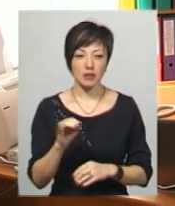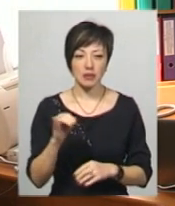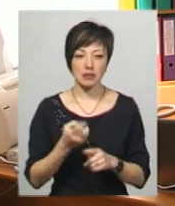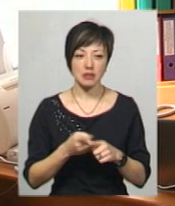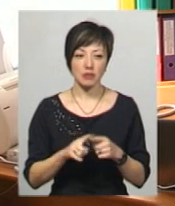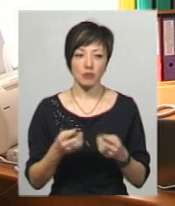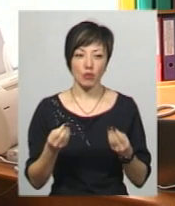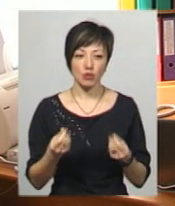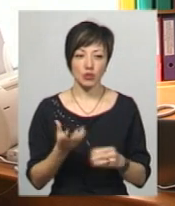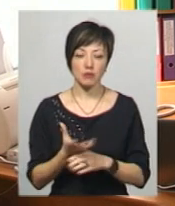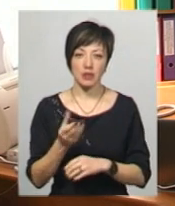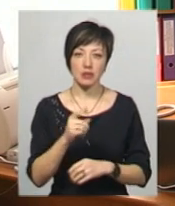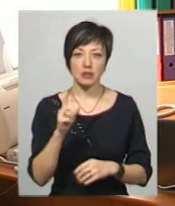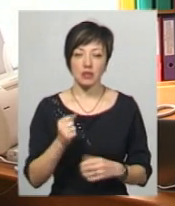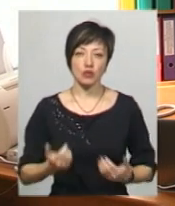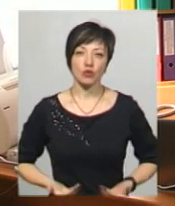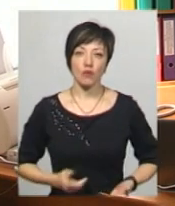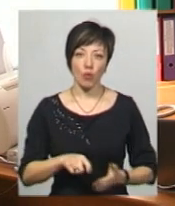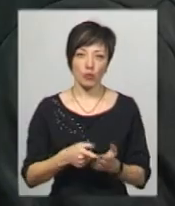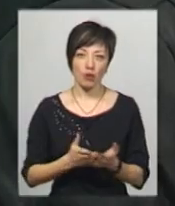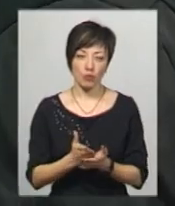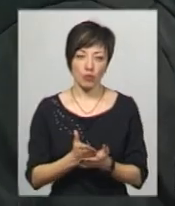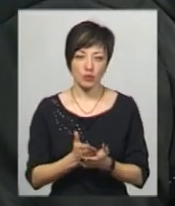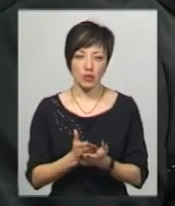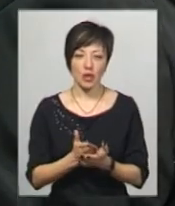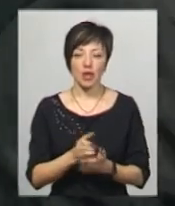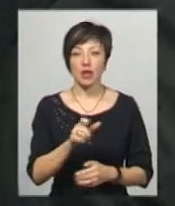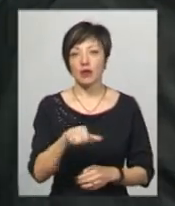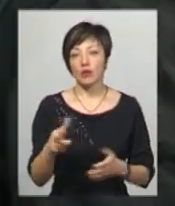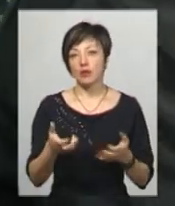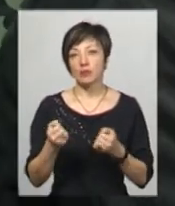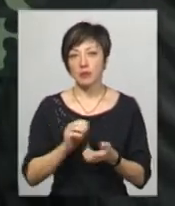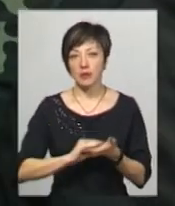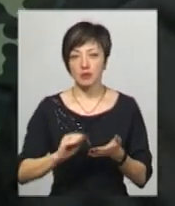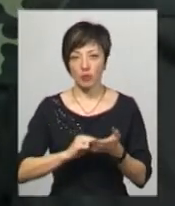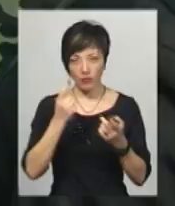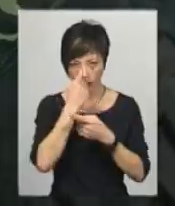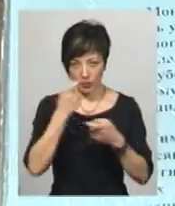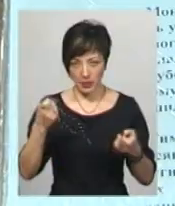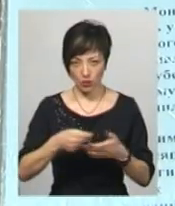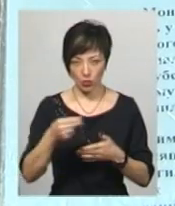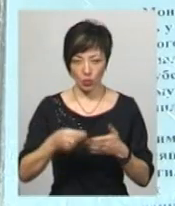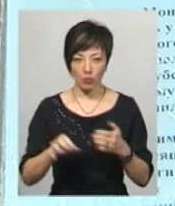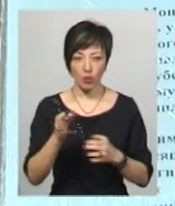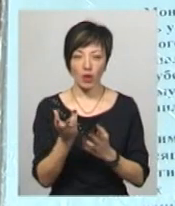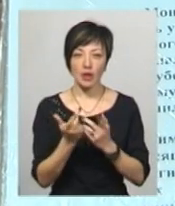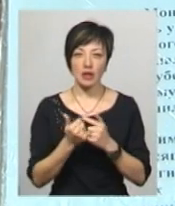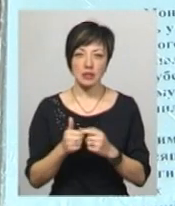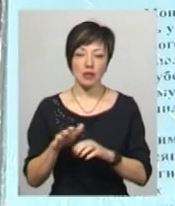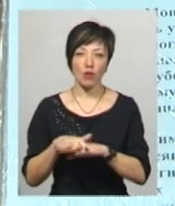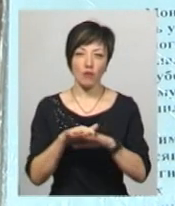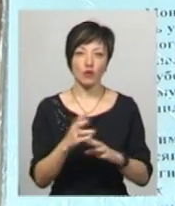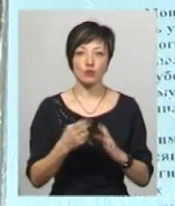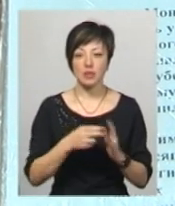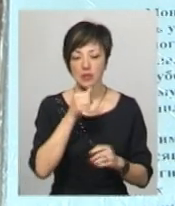коштами заплатити за житлово-комунальні послуги. Субсидіанти отримають письмову інформаційну довідку про кількість нарахування субсидій